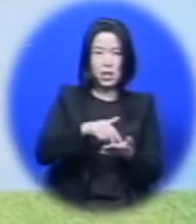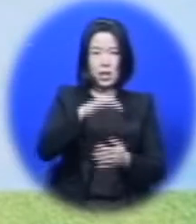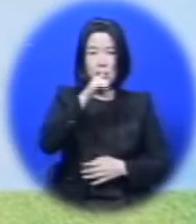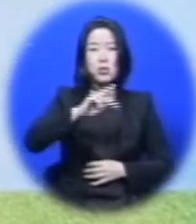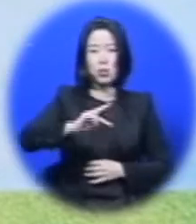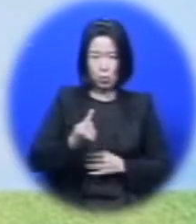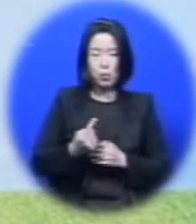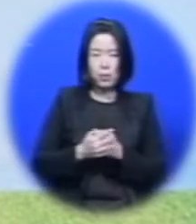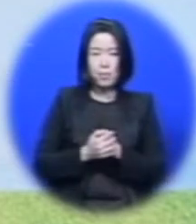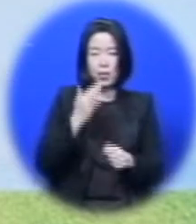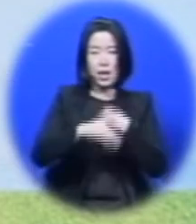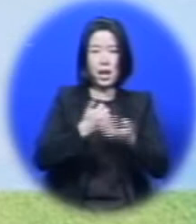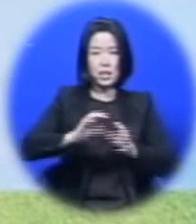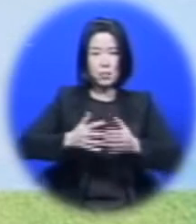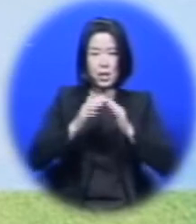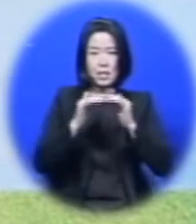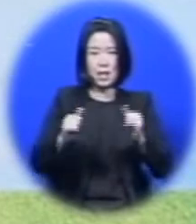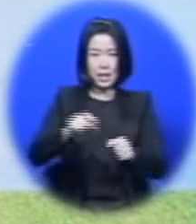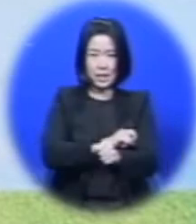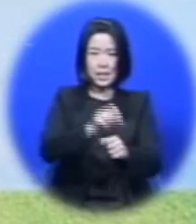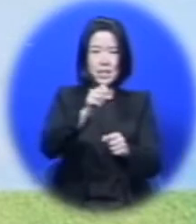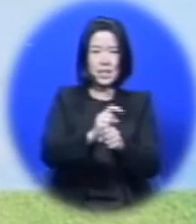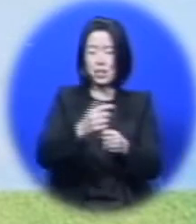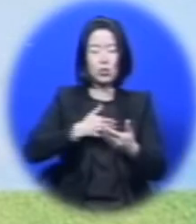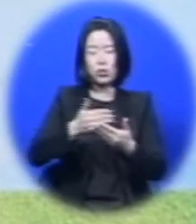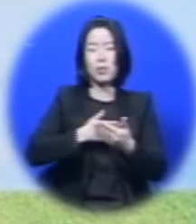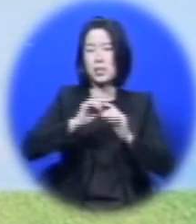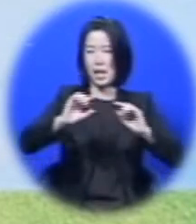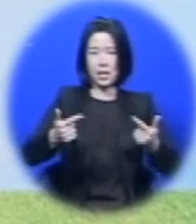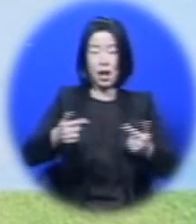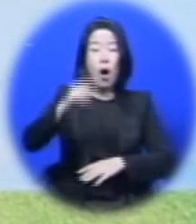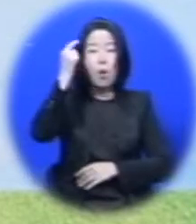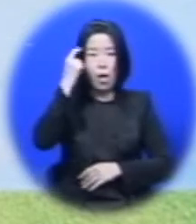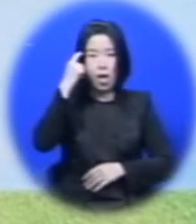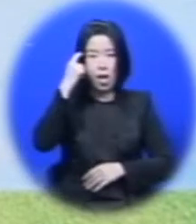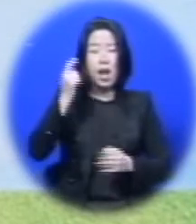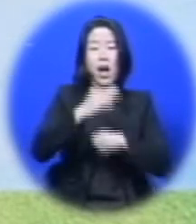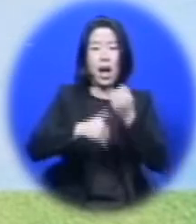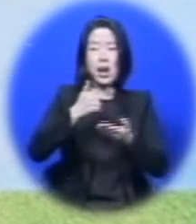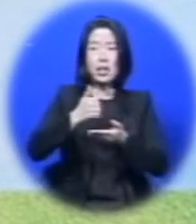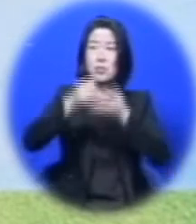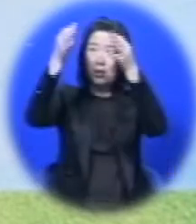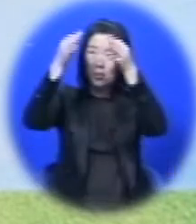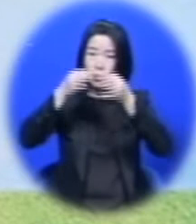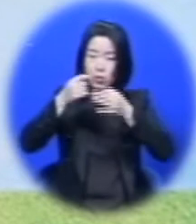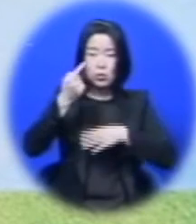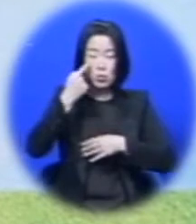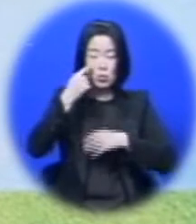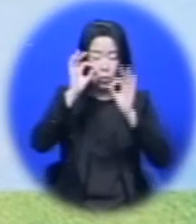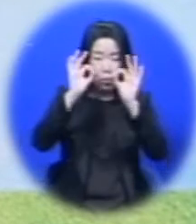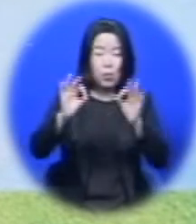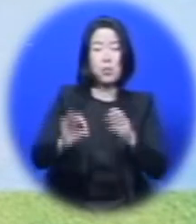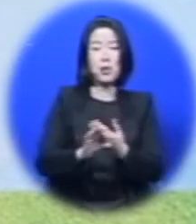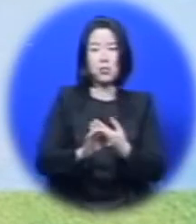있어도 하나님 나라 사람의 특징은 두렵지가 않다는 거예요. 왜? 하나님이 보시는 눈으로 보면은